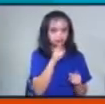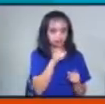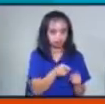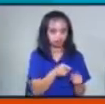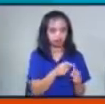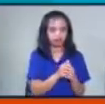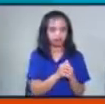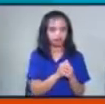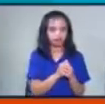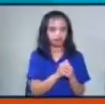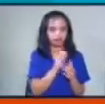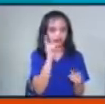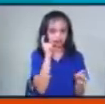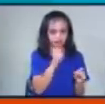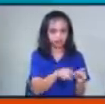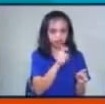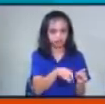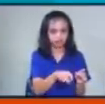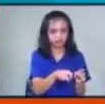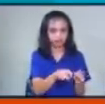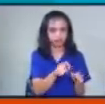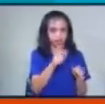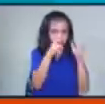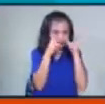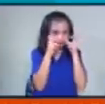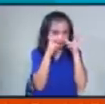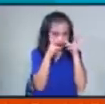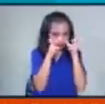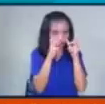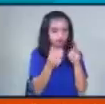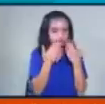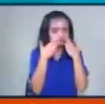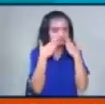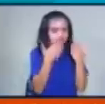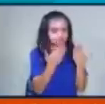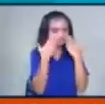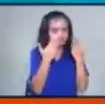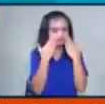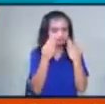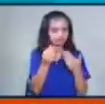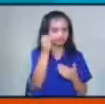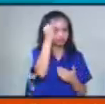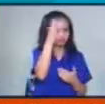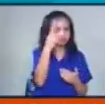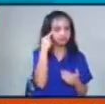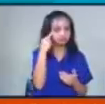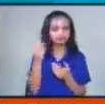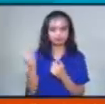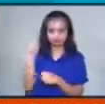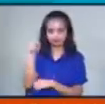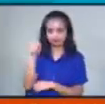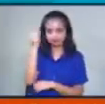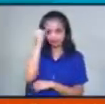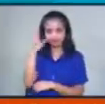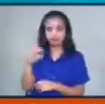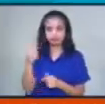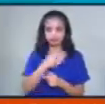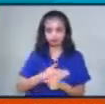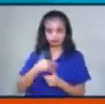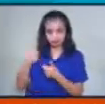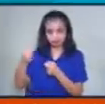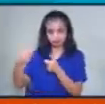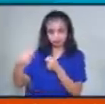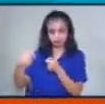po yung dapat at gusto na marinig ng mga manggagawa. Salamat po, Sir Nathaniel, ha? Yes, sir. Yes, sir. Pakitext na lang po